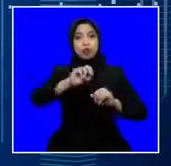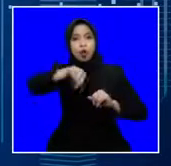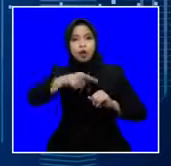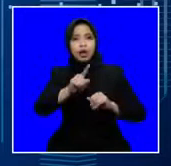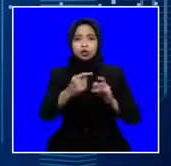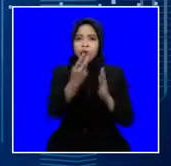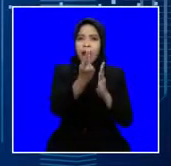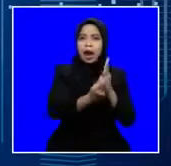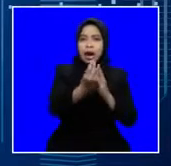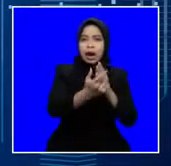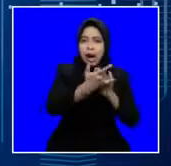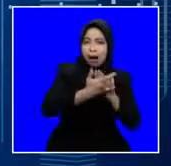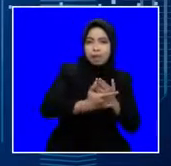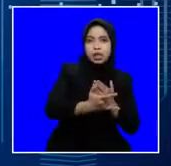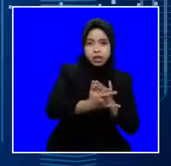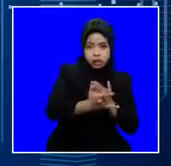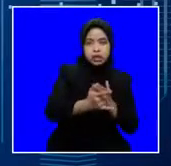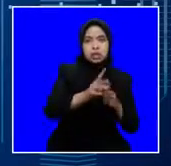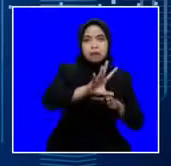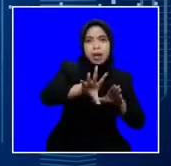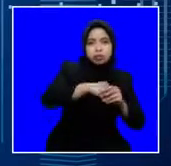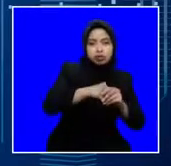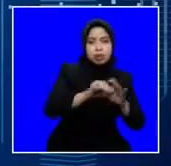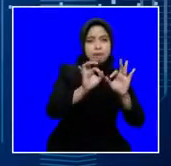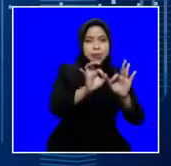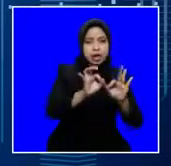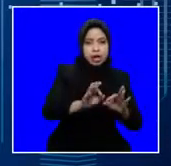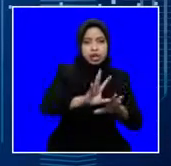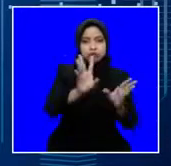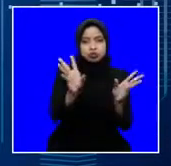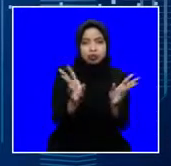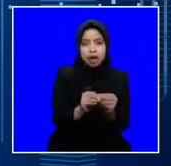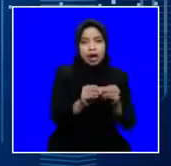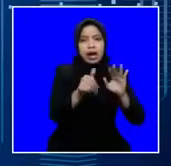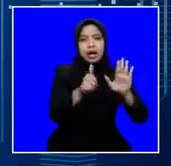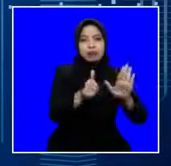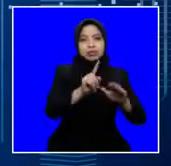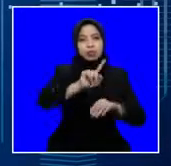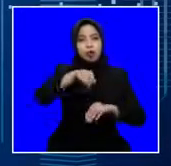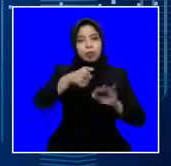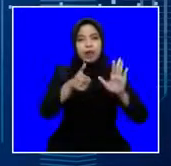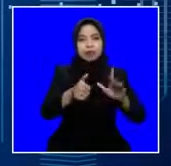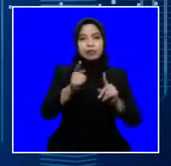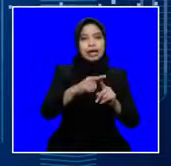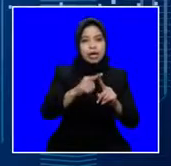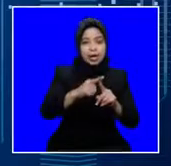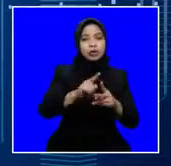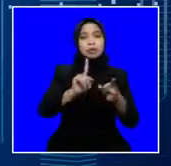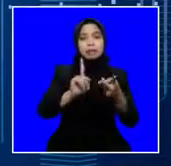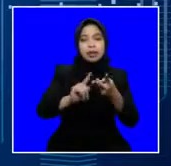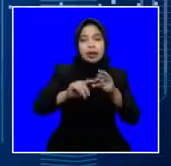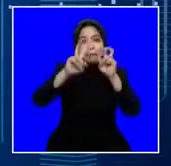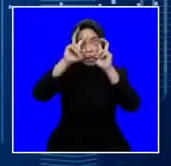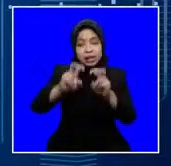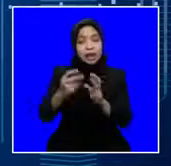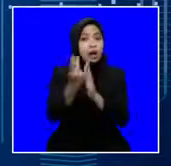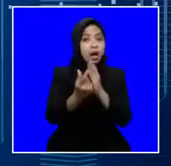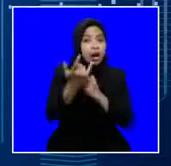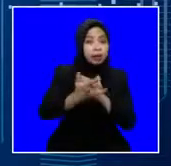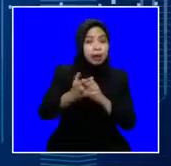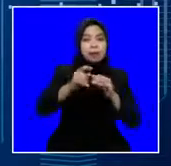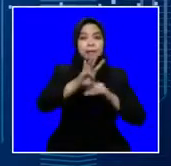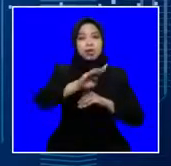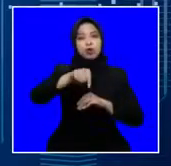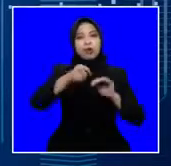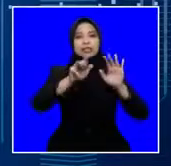ini terdapat dana abadi pendidikan sebesar 61,1 triliun, dana abadi penelitian 4,99